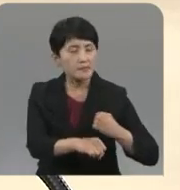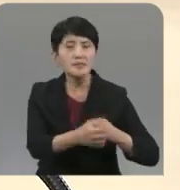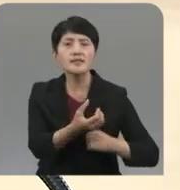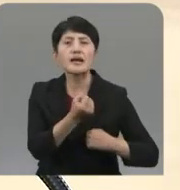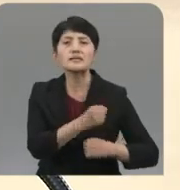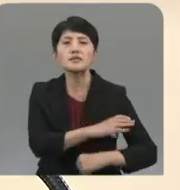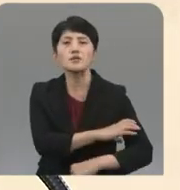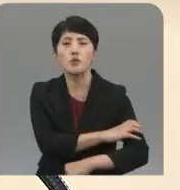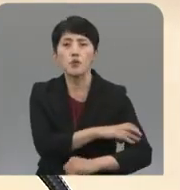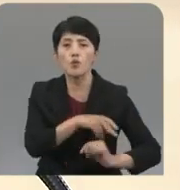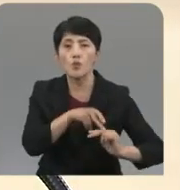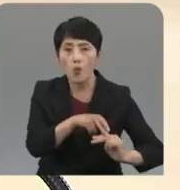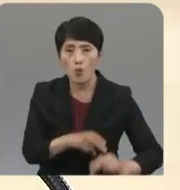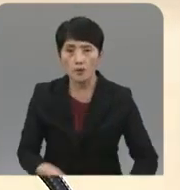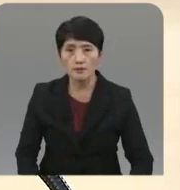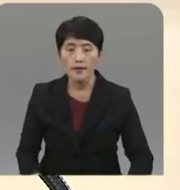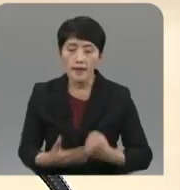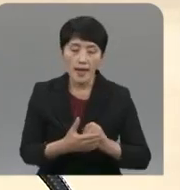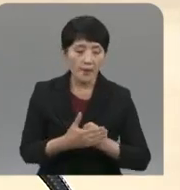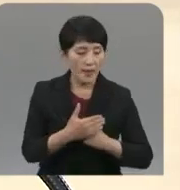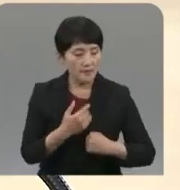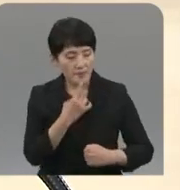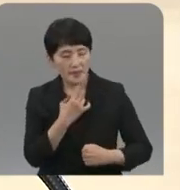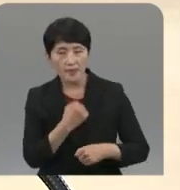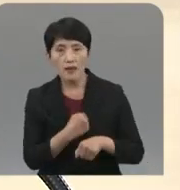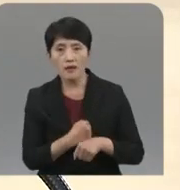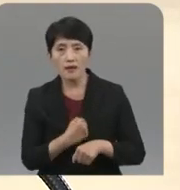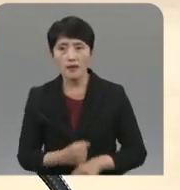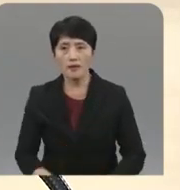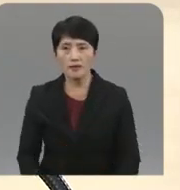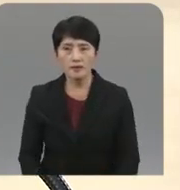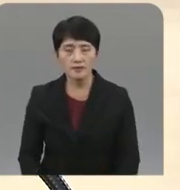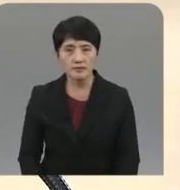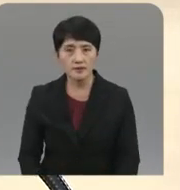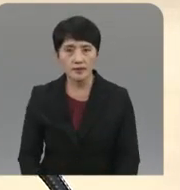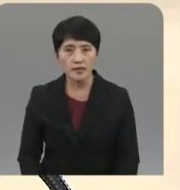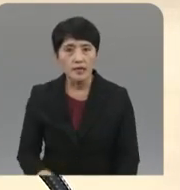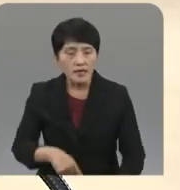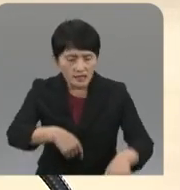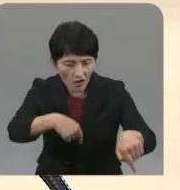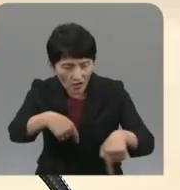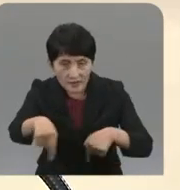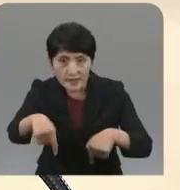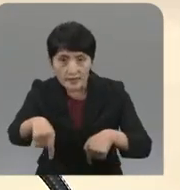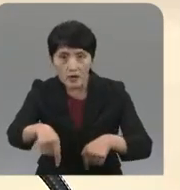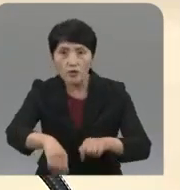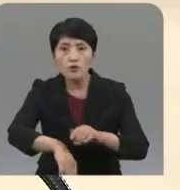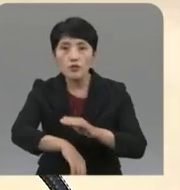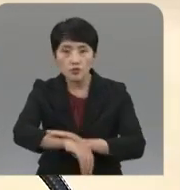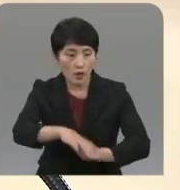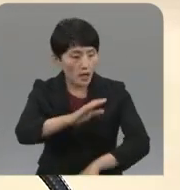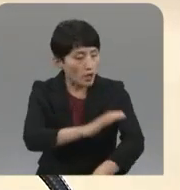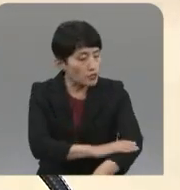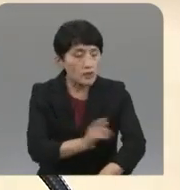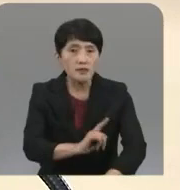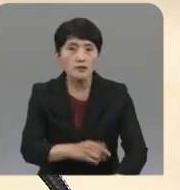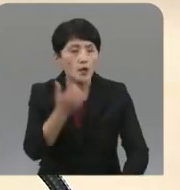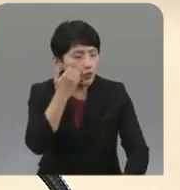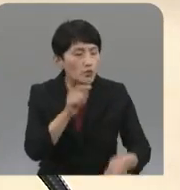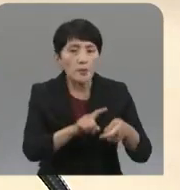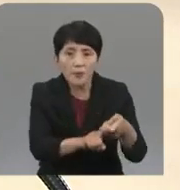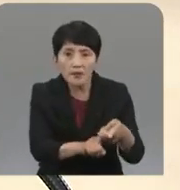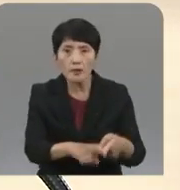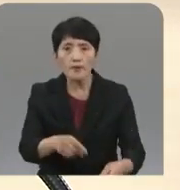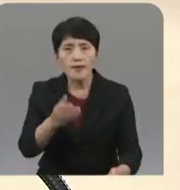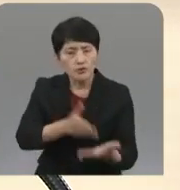trong khi lại vừa mang thiên kiến chính trị dưới sự can thiệp của phía công đoàn gieo rắc tin tức giả gây chia rẽ ngôn luận tân chủ tịch